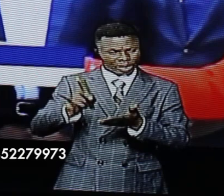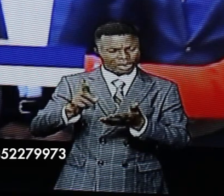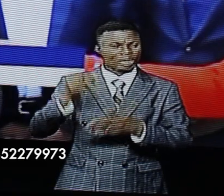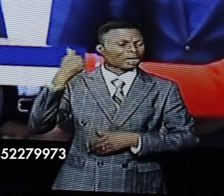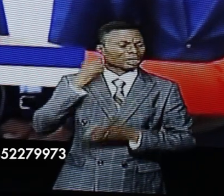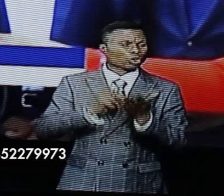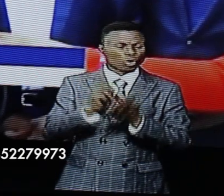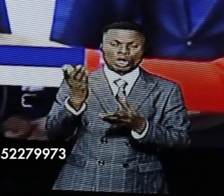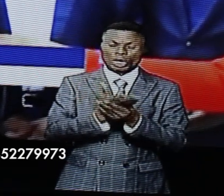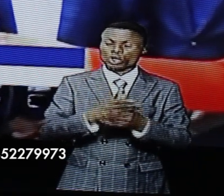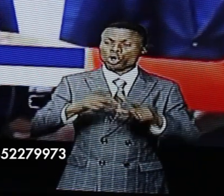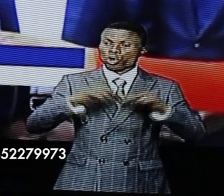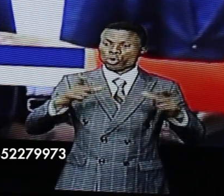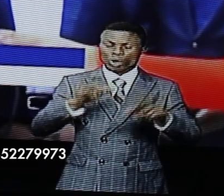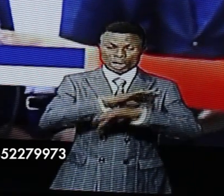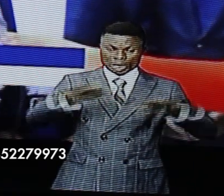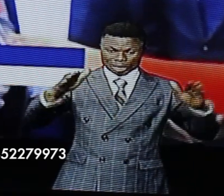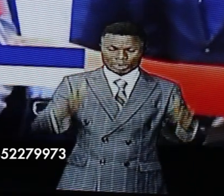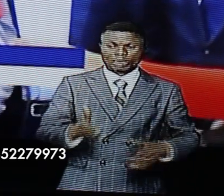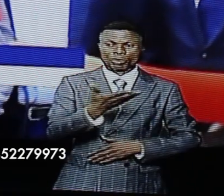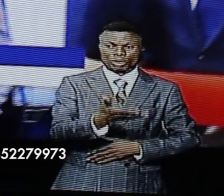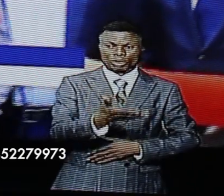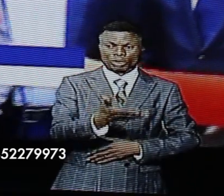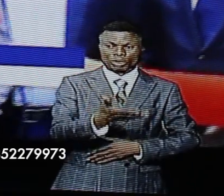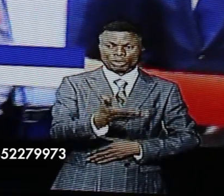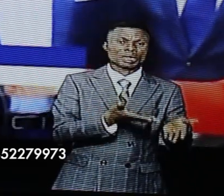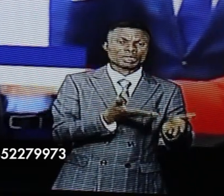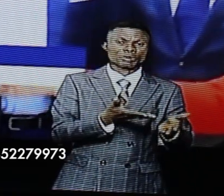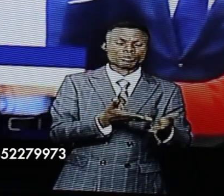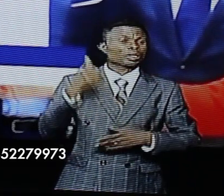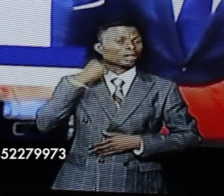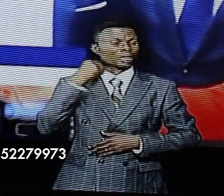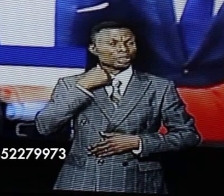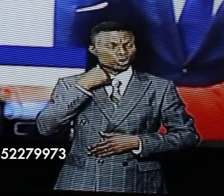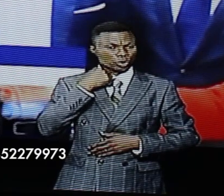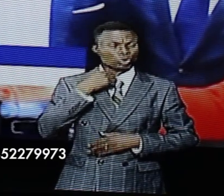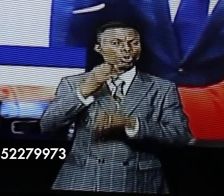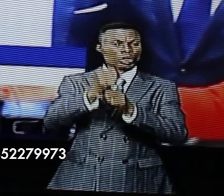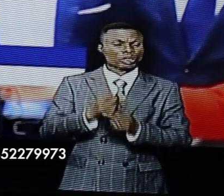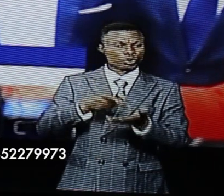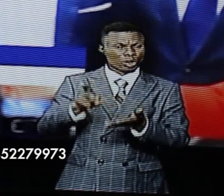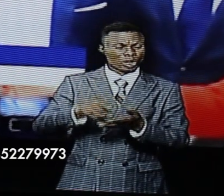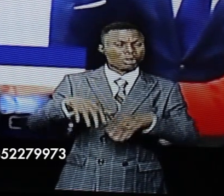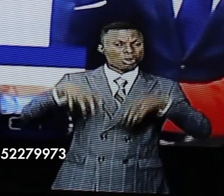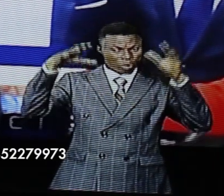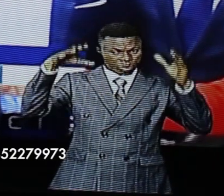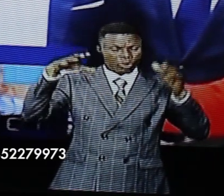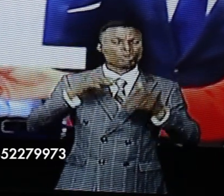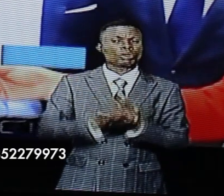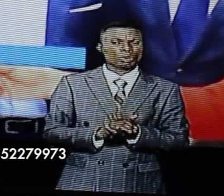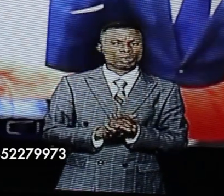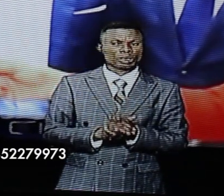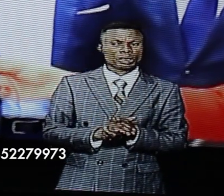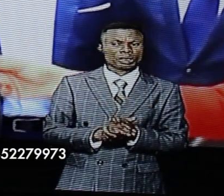il y a un gros dossier qui se trouve encore sur la table, qui peut m'aider à ce que le médecin soit payé en grand nombre,